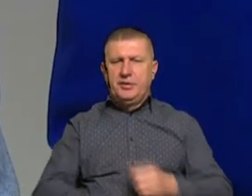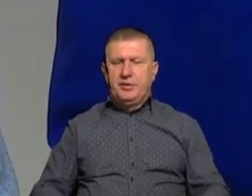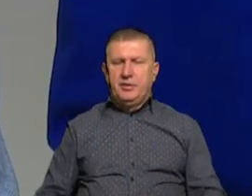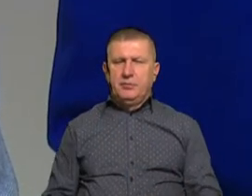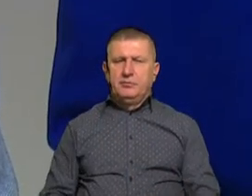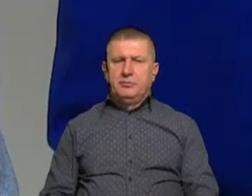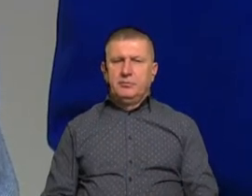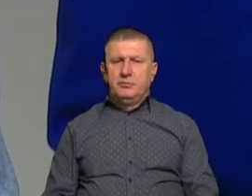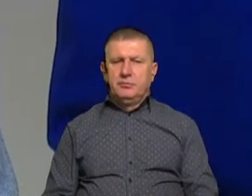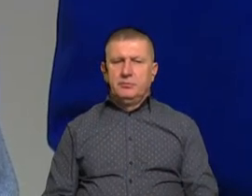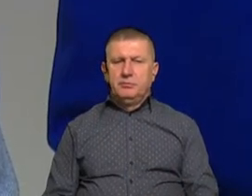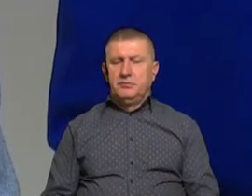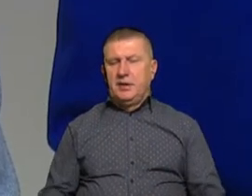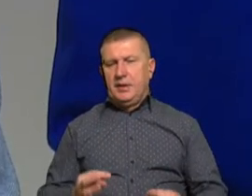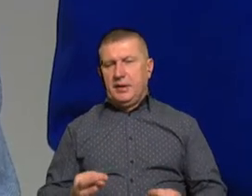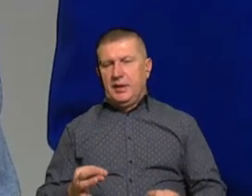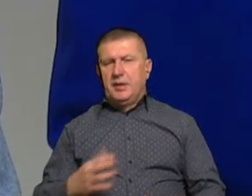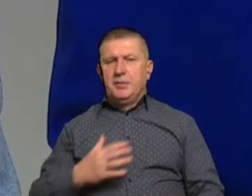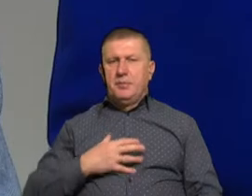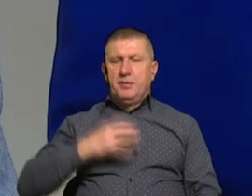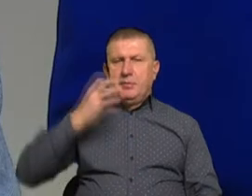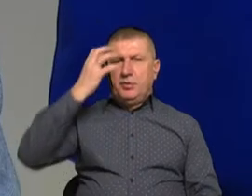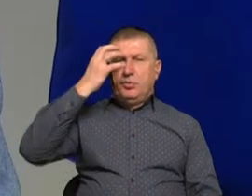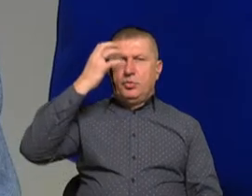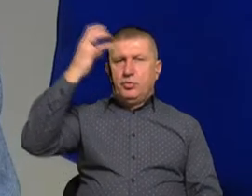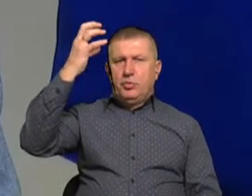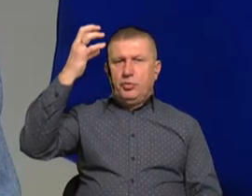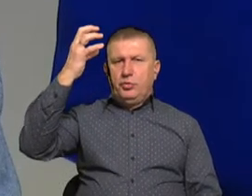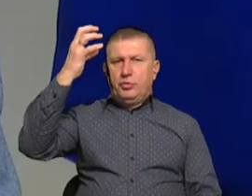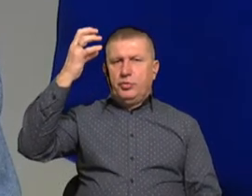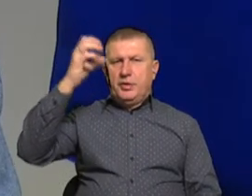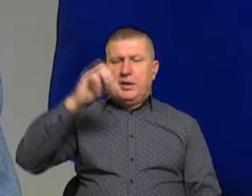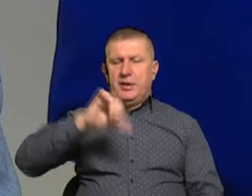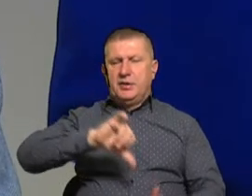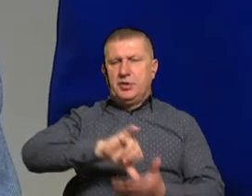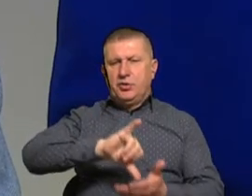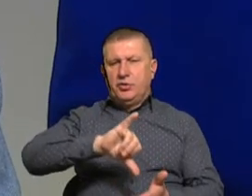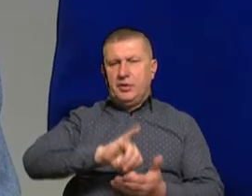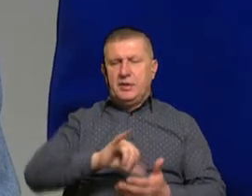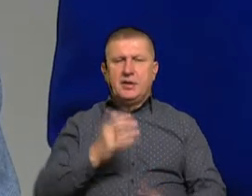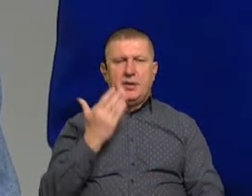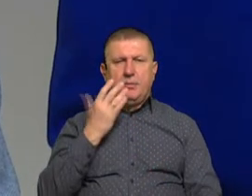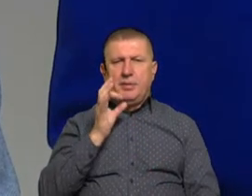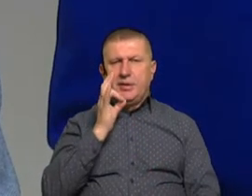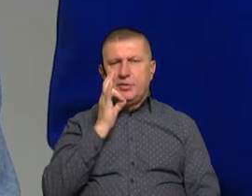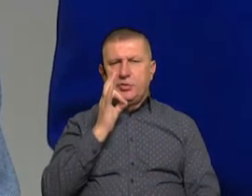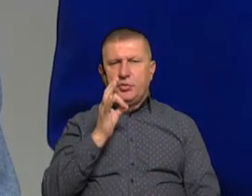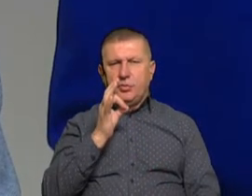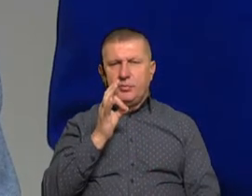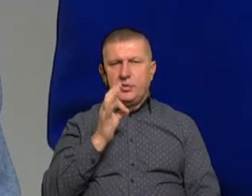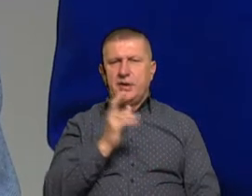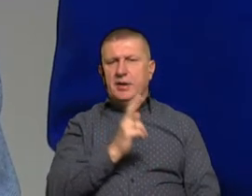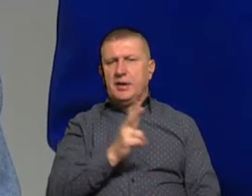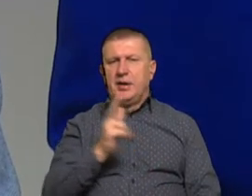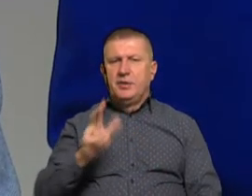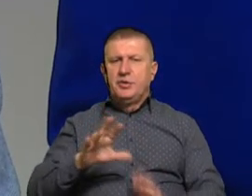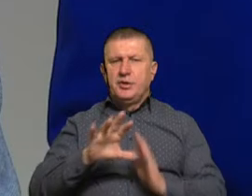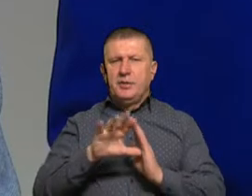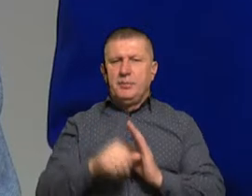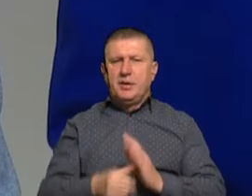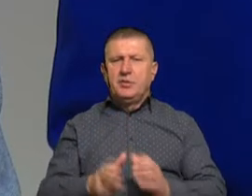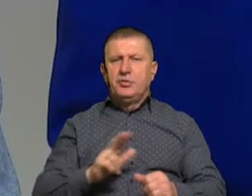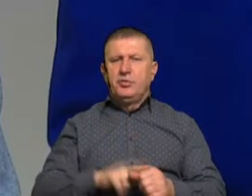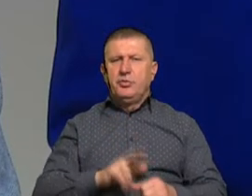owszem pretendujemy do Stolicy Europejskiej Kultury i bardzo dobrze, ponieważ każde miasto, które ma